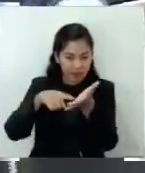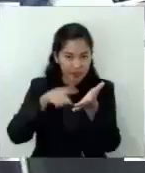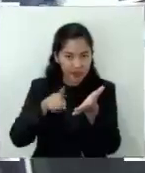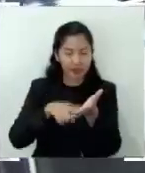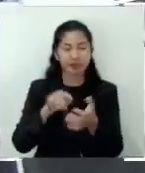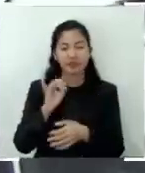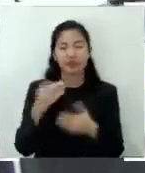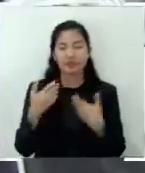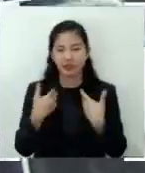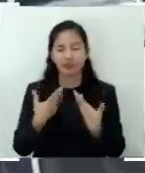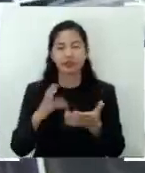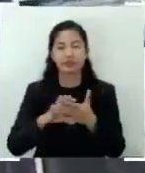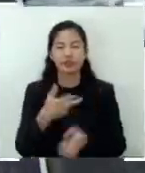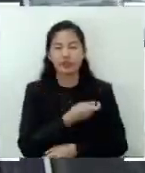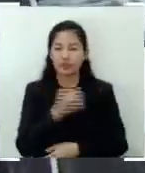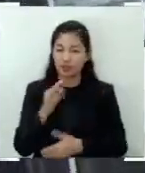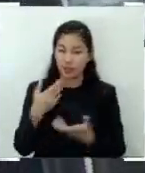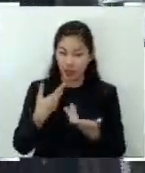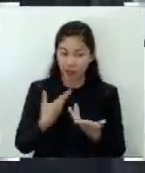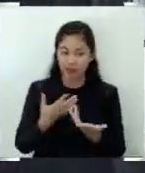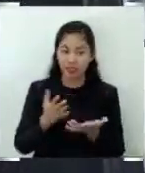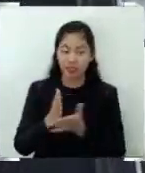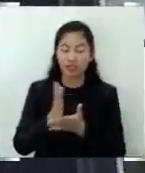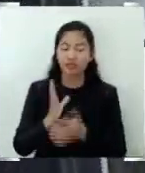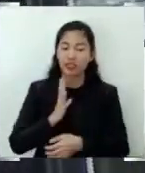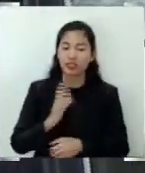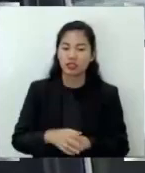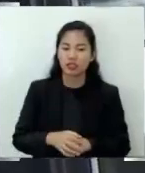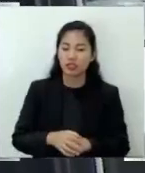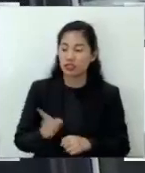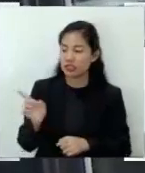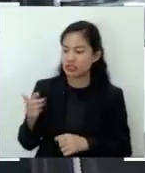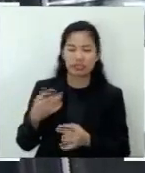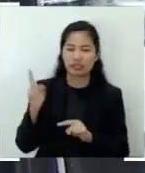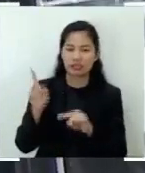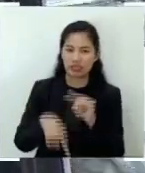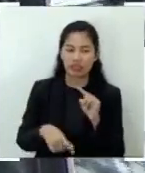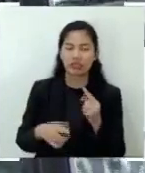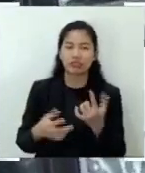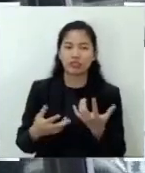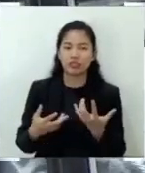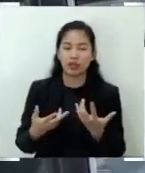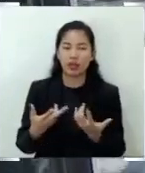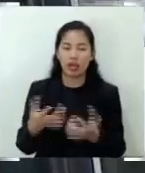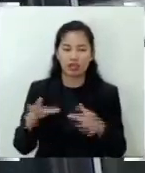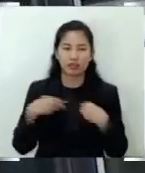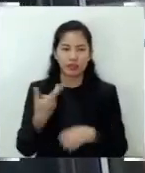dahilan. Undergoing cancer therapy po siya, sir. Kaya di po siya pwedeng vaksinan muna. Cancer therapy po, kailangan niya.